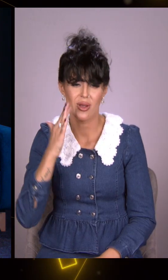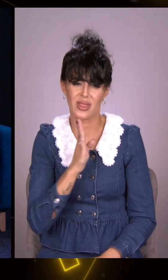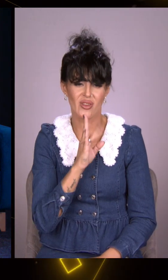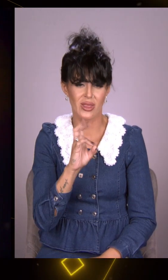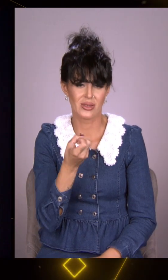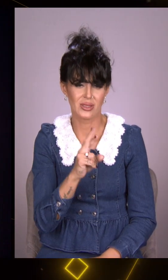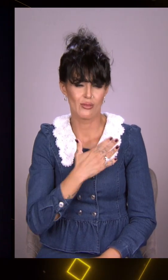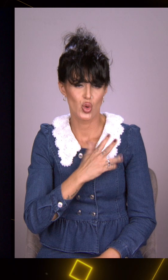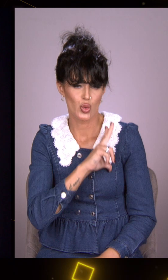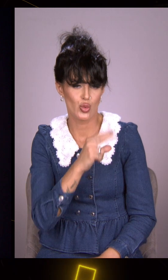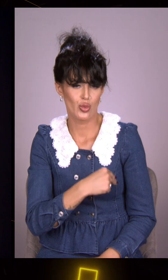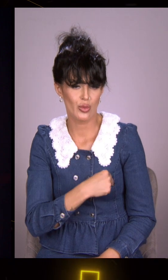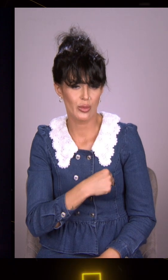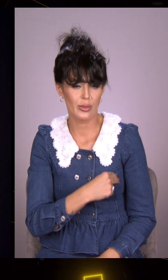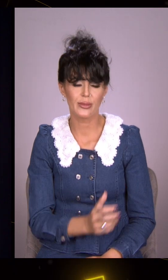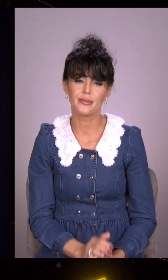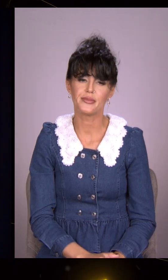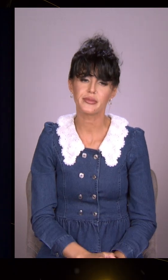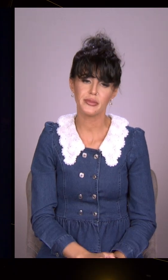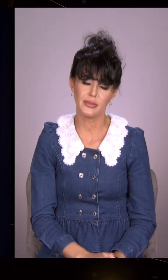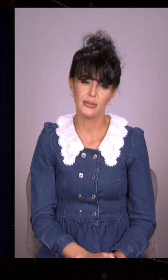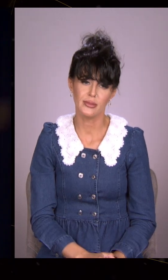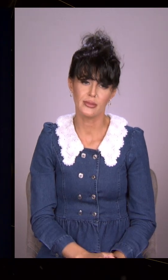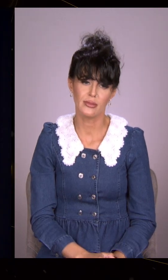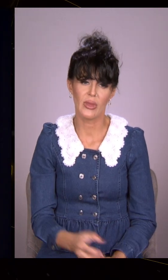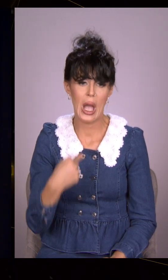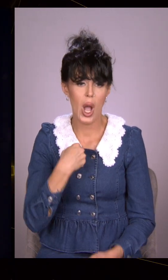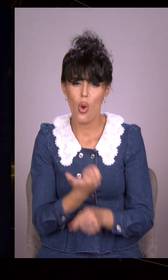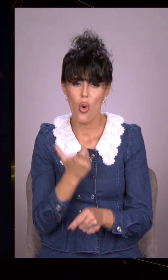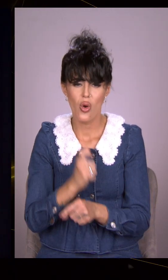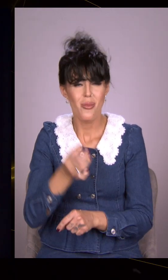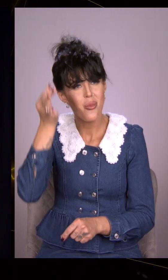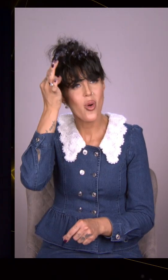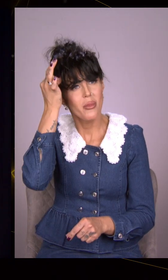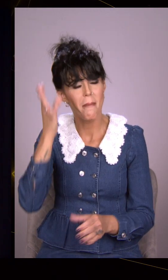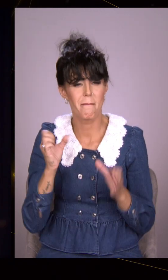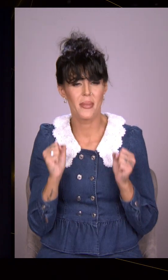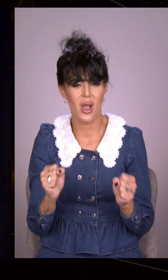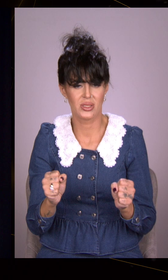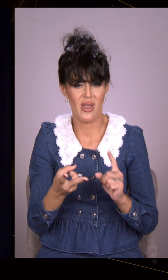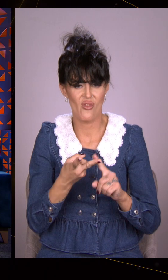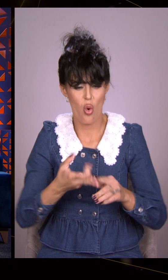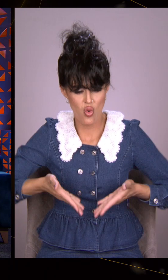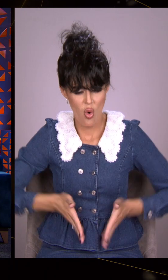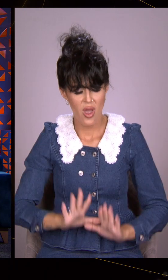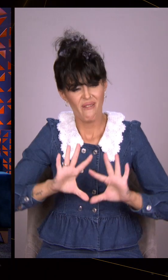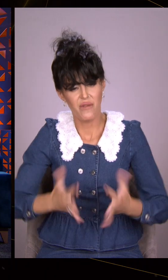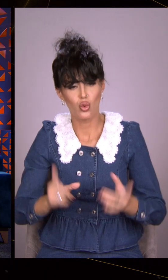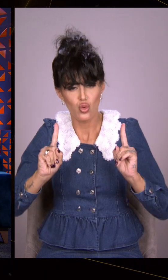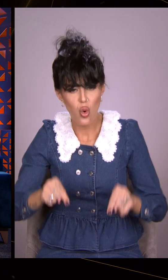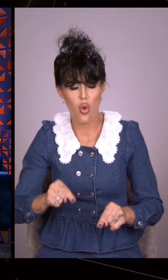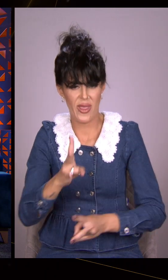Знаєте, я дуже боялася її рожати. Я боялася, що і друга дитина буде хвора.